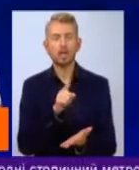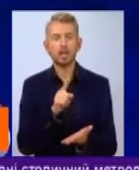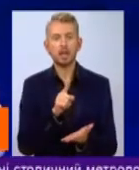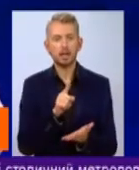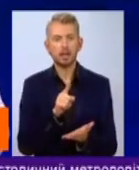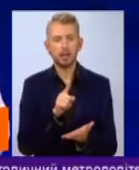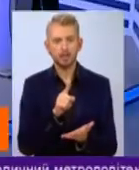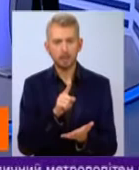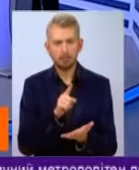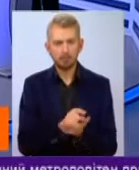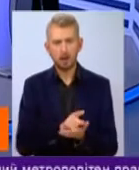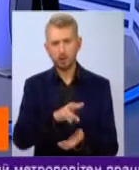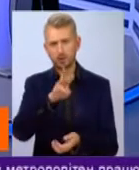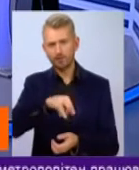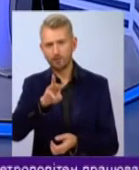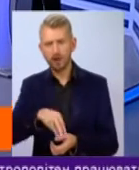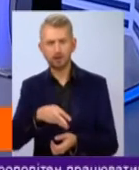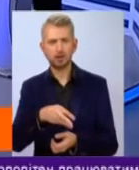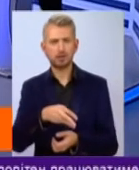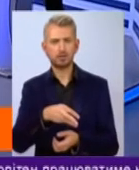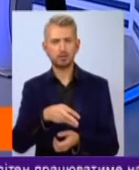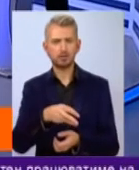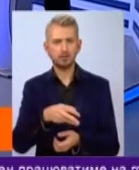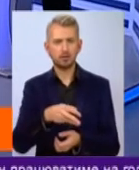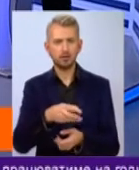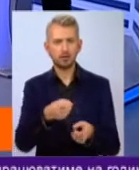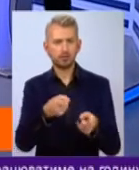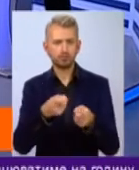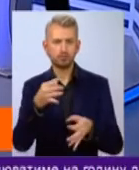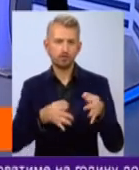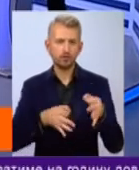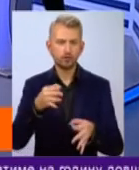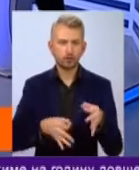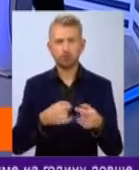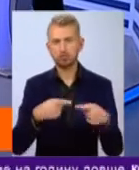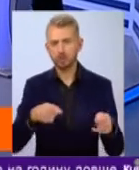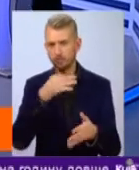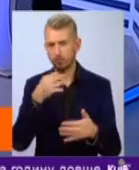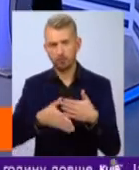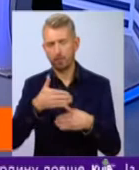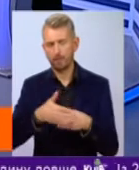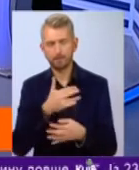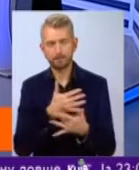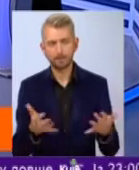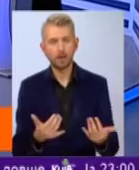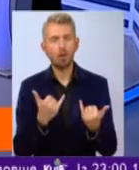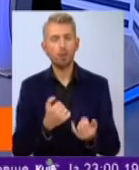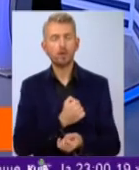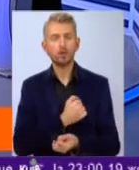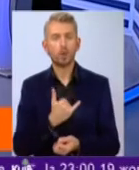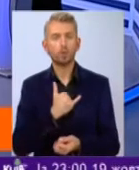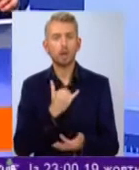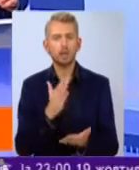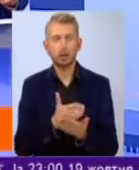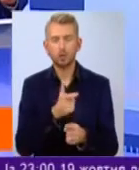мають накладати штрафи, притягати до суду або іншого виду відповідальності. На сьогодні, на жаль, в нас є